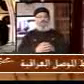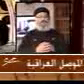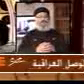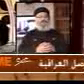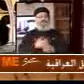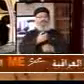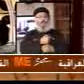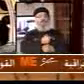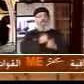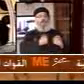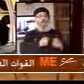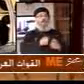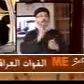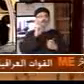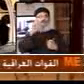أشفق،